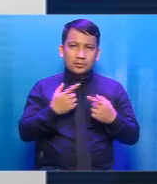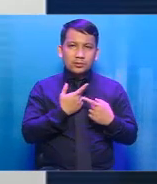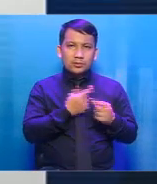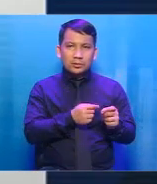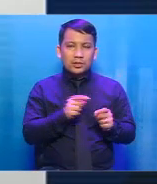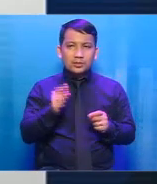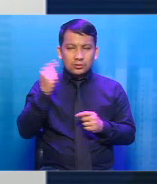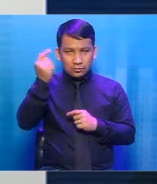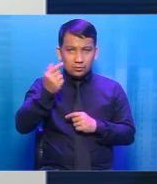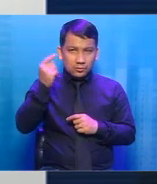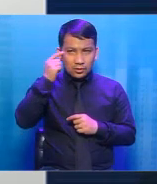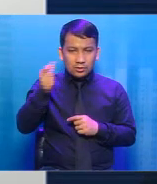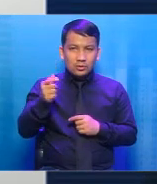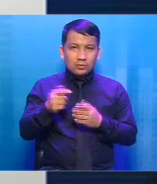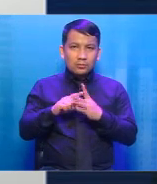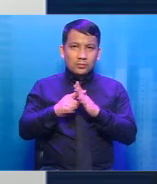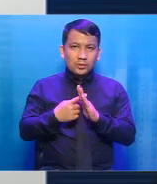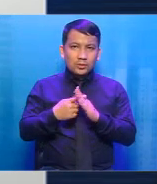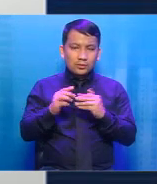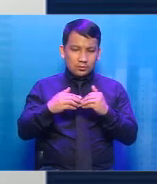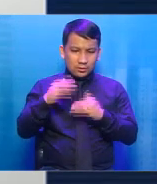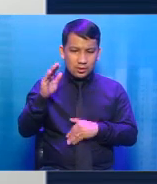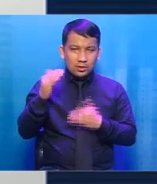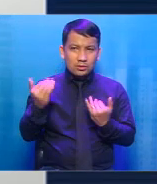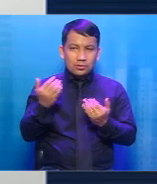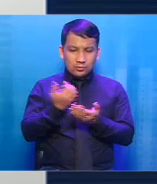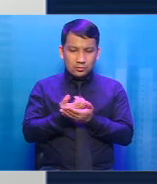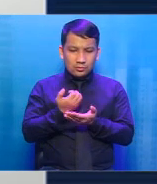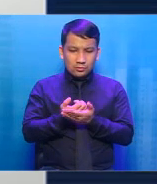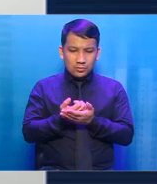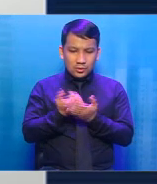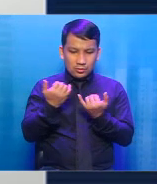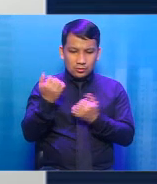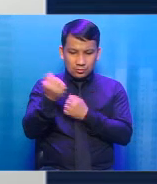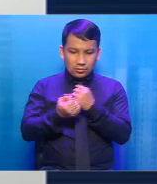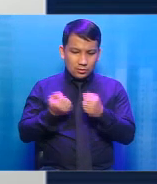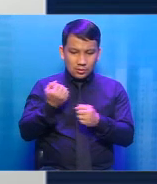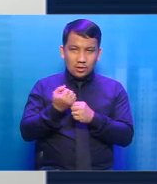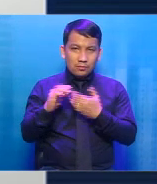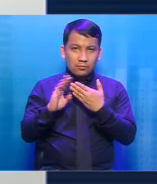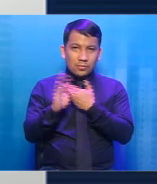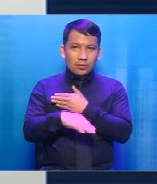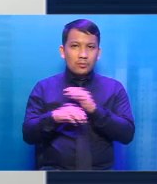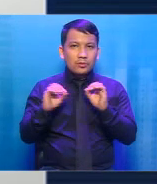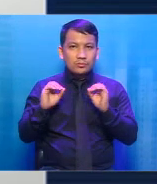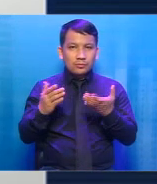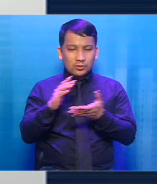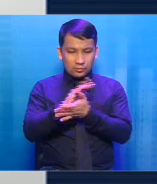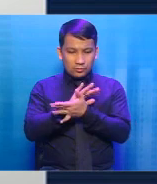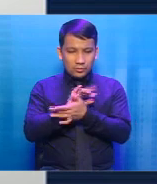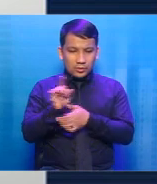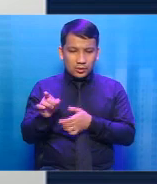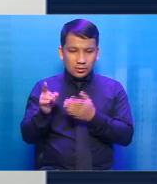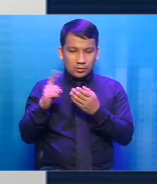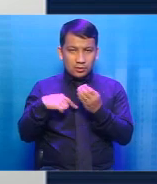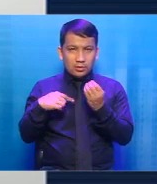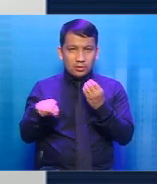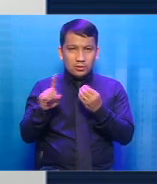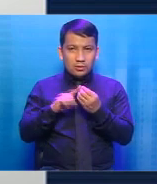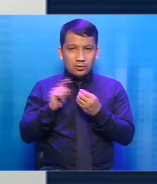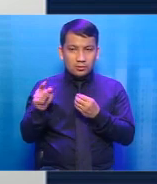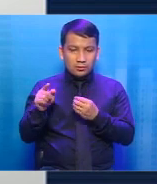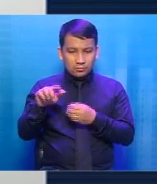ang gobyerno na magsisimula ng makabawing ekonomiya ngayong taon at babalik na sa panahong wala pa ang COVID-19 pagdating